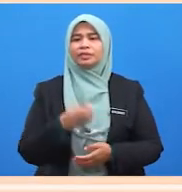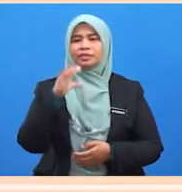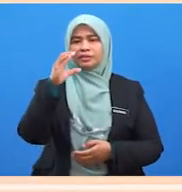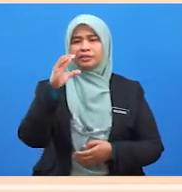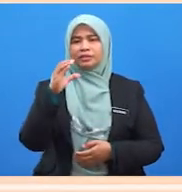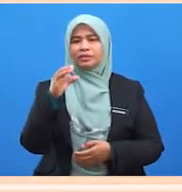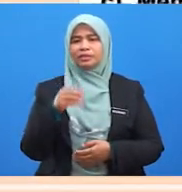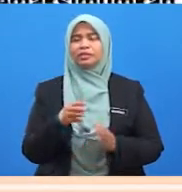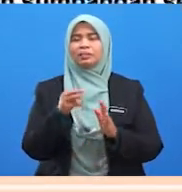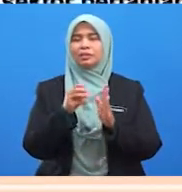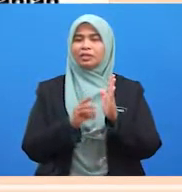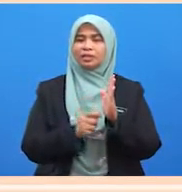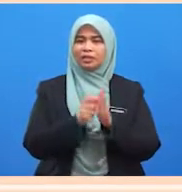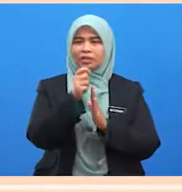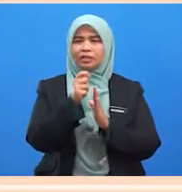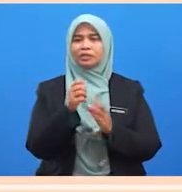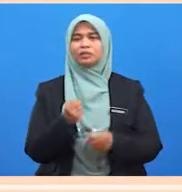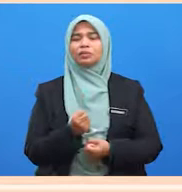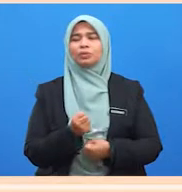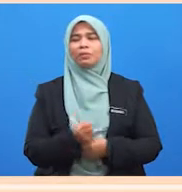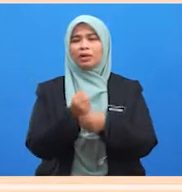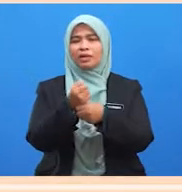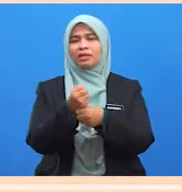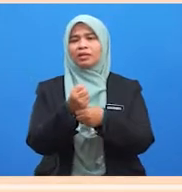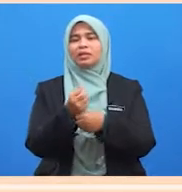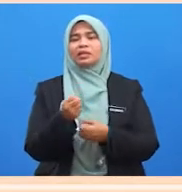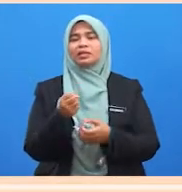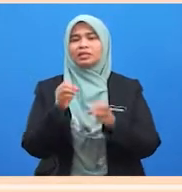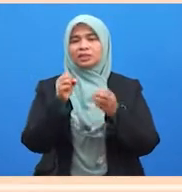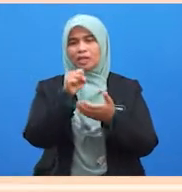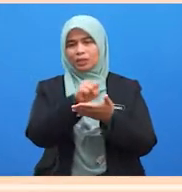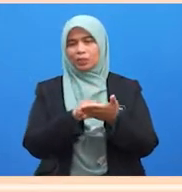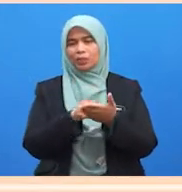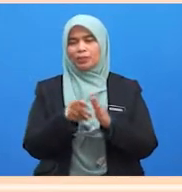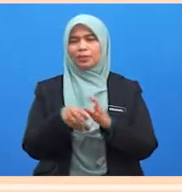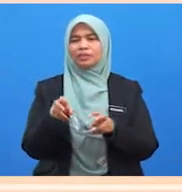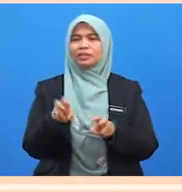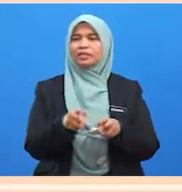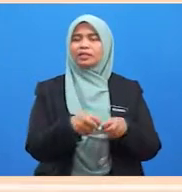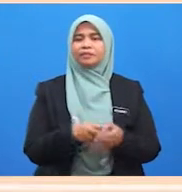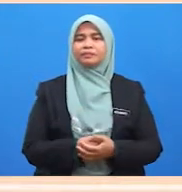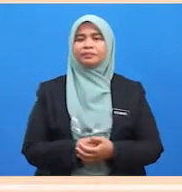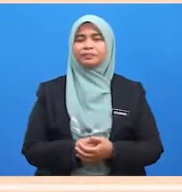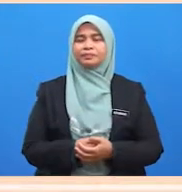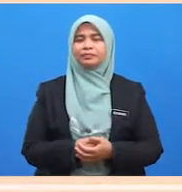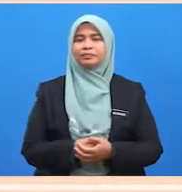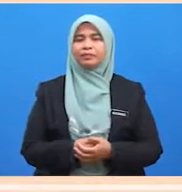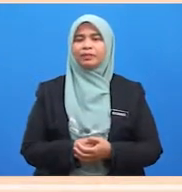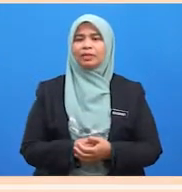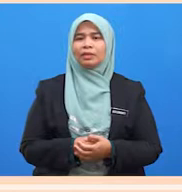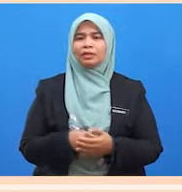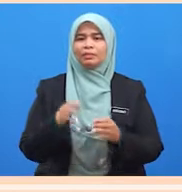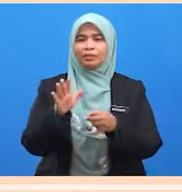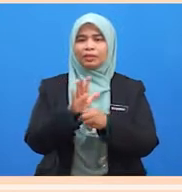Pilihan jawapan C. Memaksimumkan sumbangan sektor pertanian. Dan pilihan jawapan